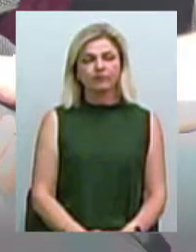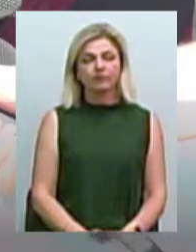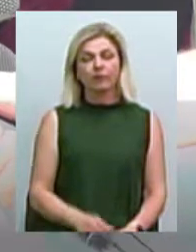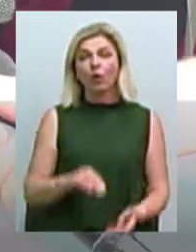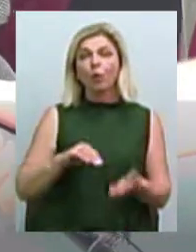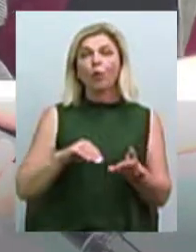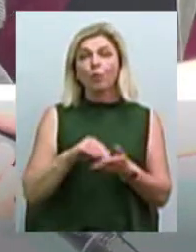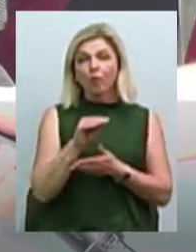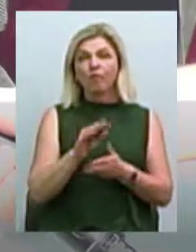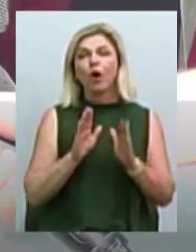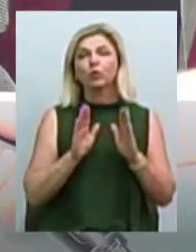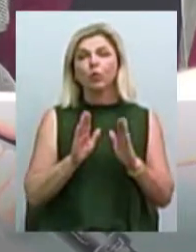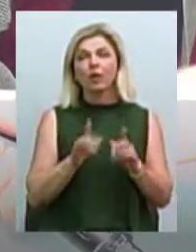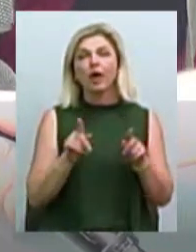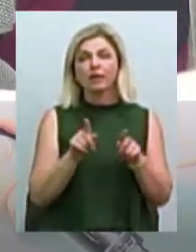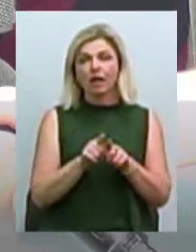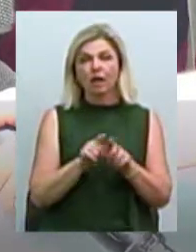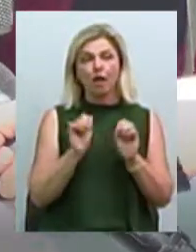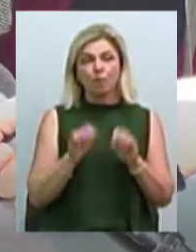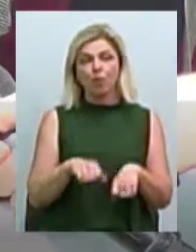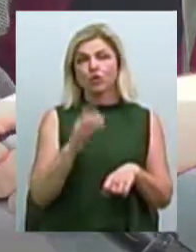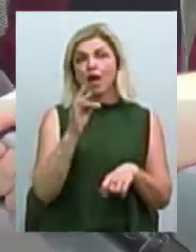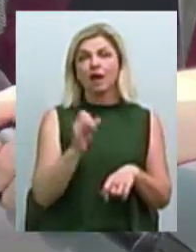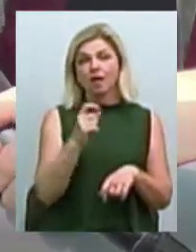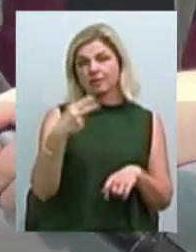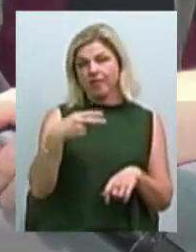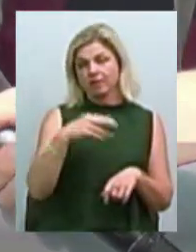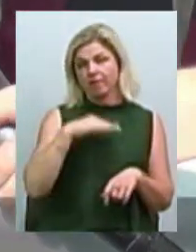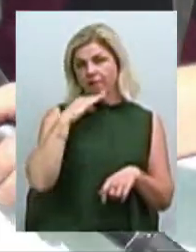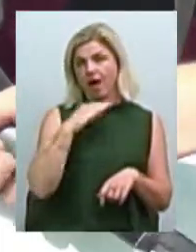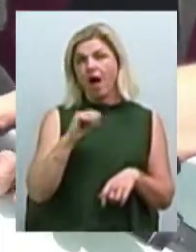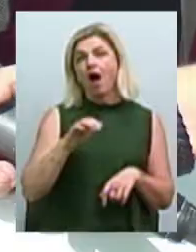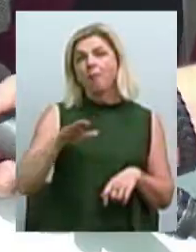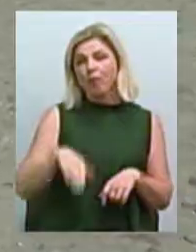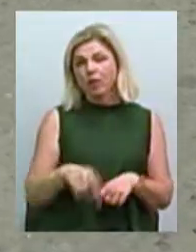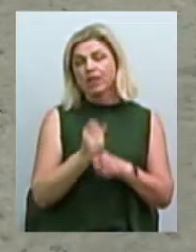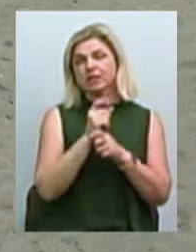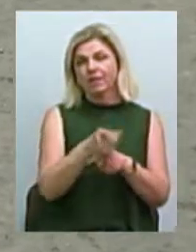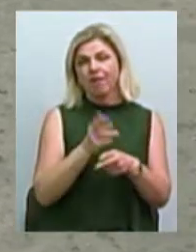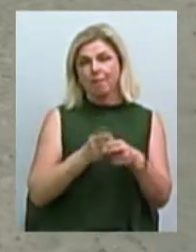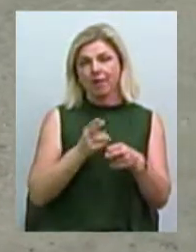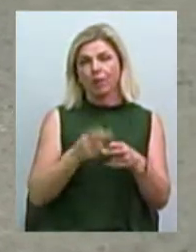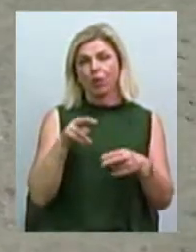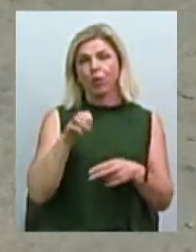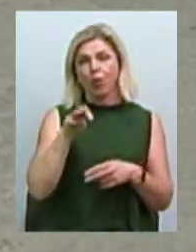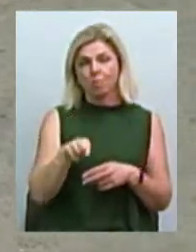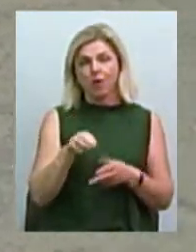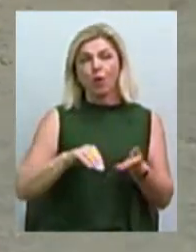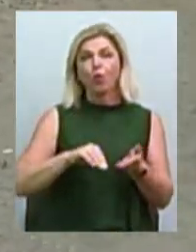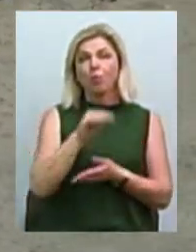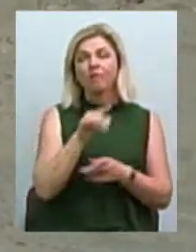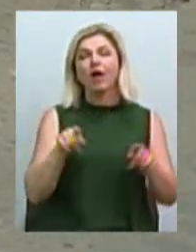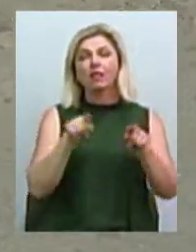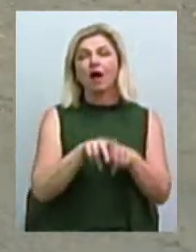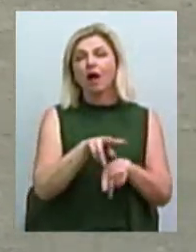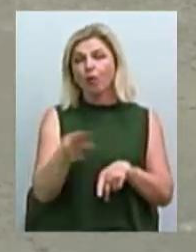Купувати тільки ось такі ось, може на разів 20 вистачить, а потім там десь здавати на металобрухт. Купувати таку ж, тому що їздити